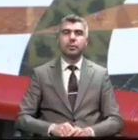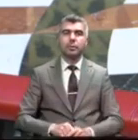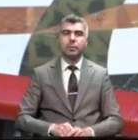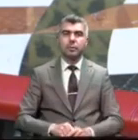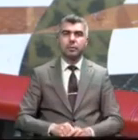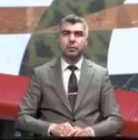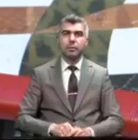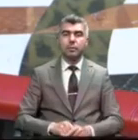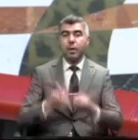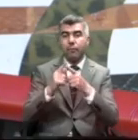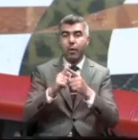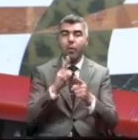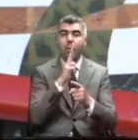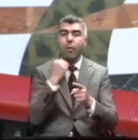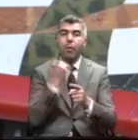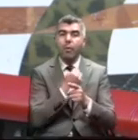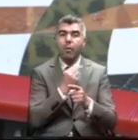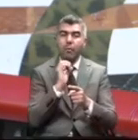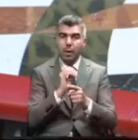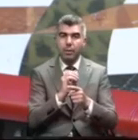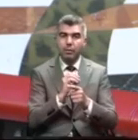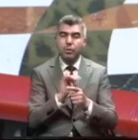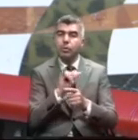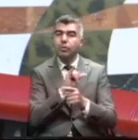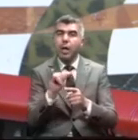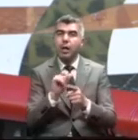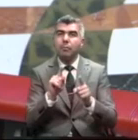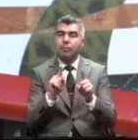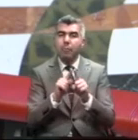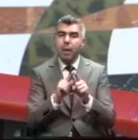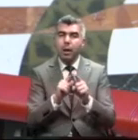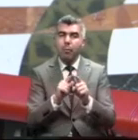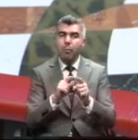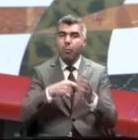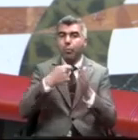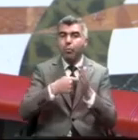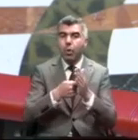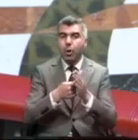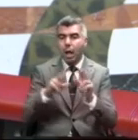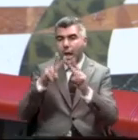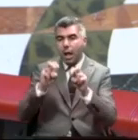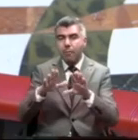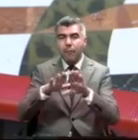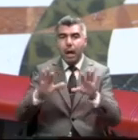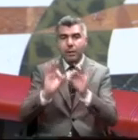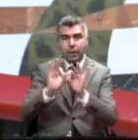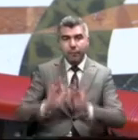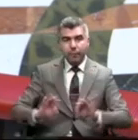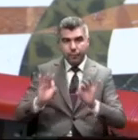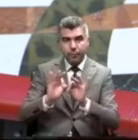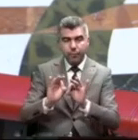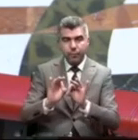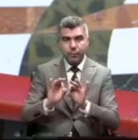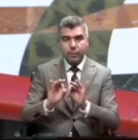هاد الحكومه هو انه ما يكونش مشروع ما يلقاش ارض ملائمه باش يدار فيه هاد المشروع